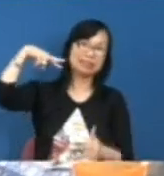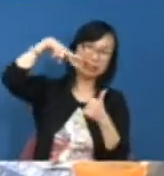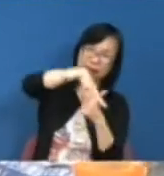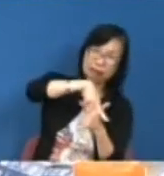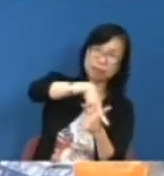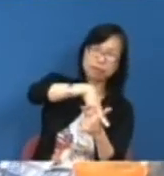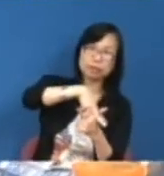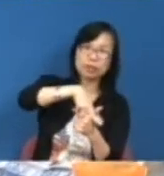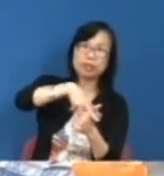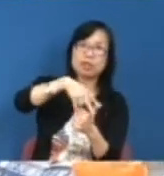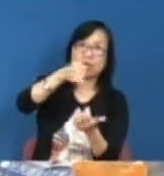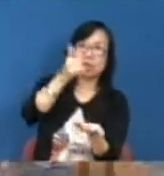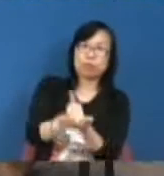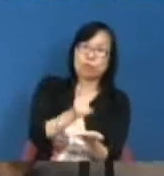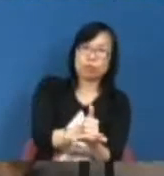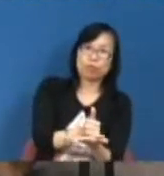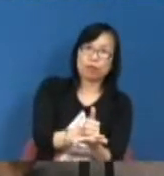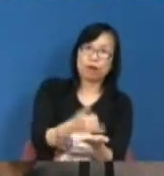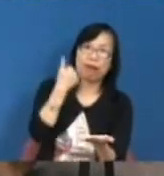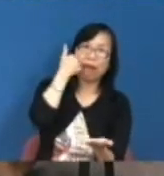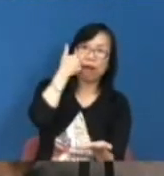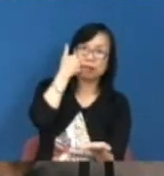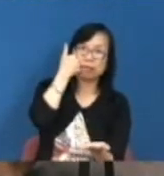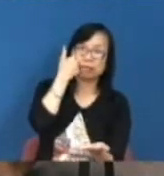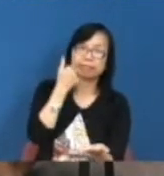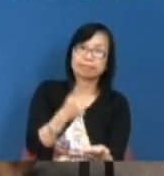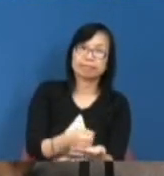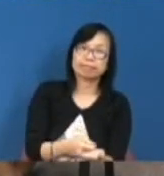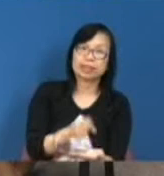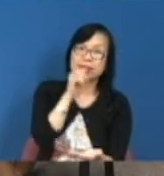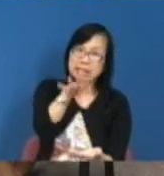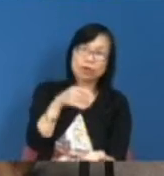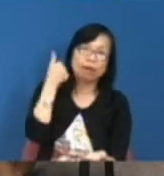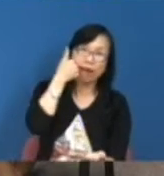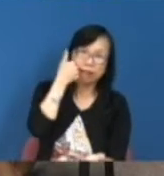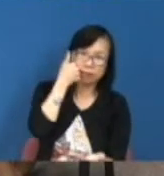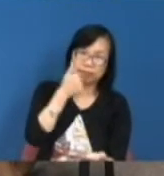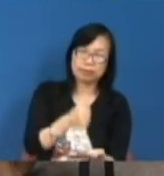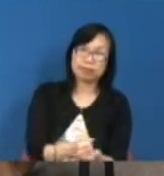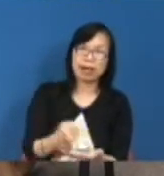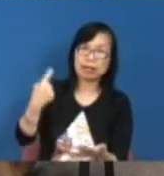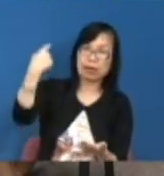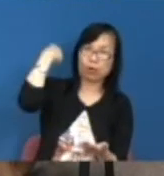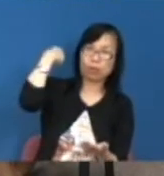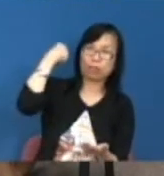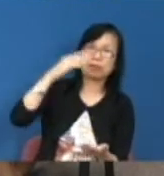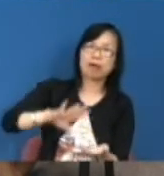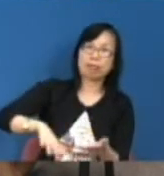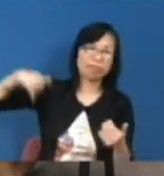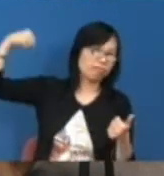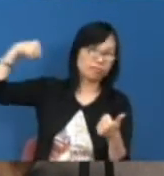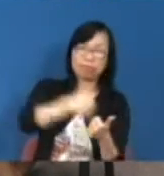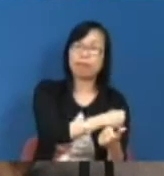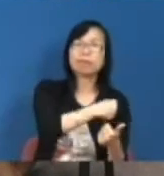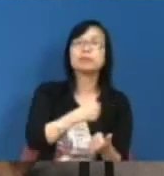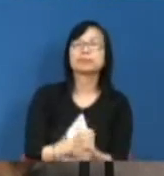度。佢就叫我阿梁生冷靜啲。咁我好冷靜，我而家好冷靜。但後邊有人打我，咁